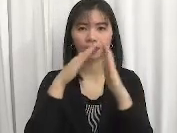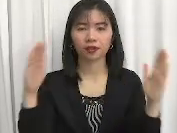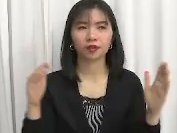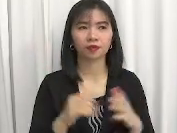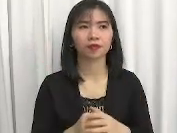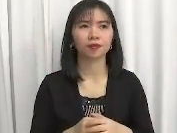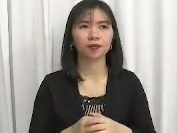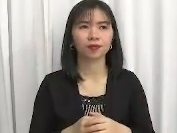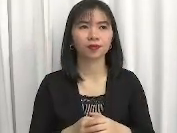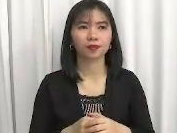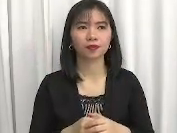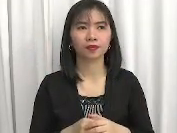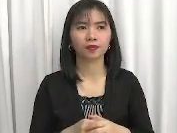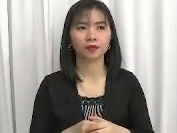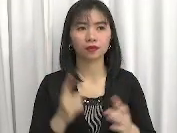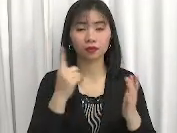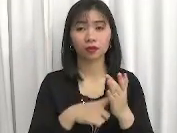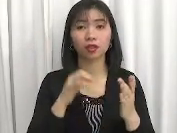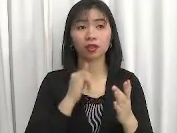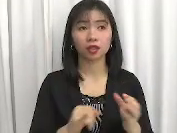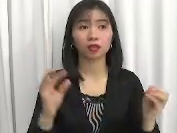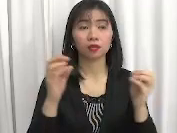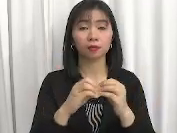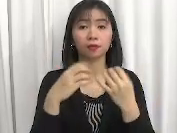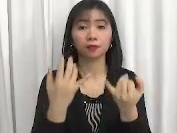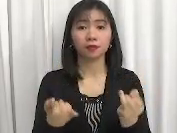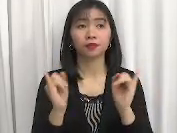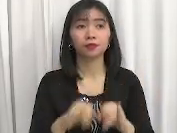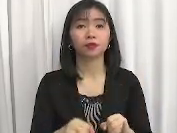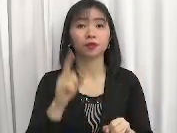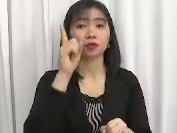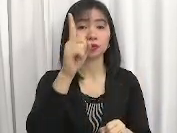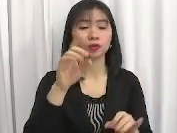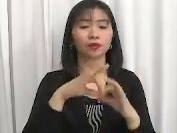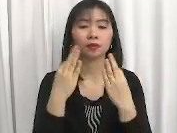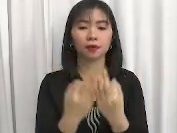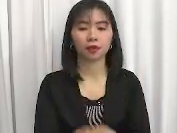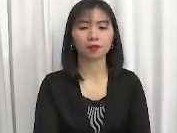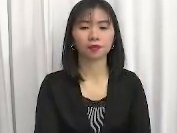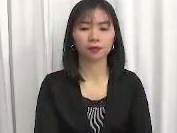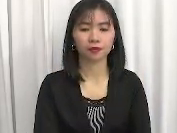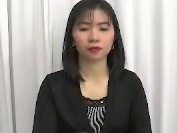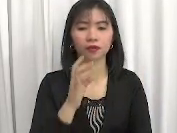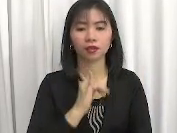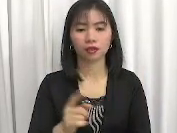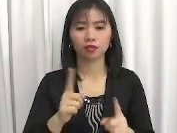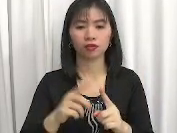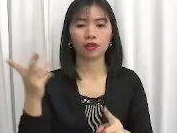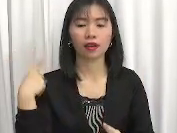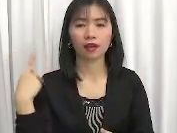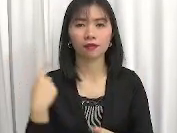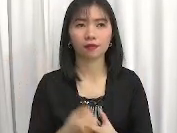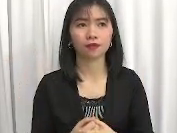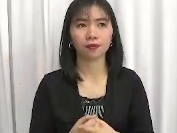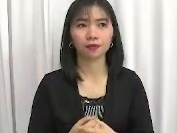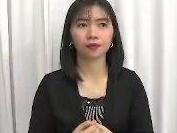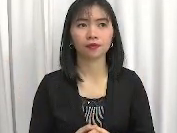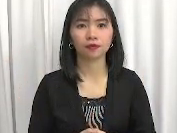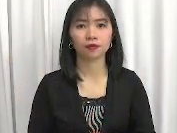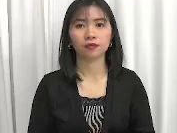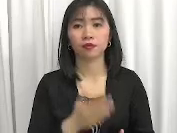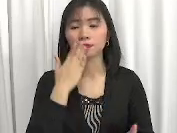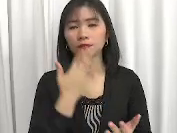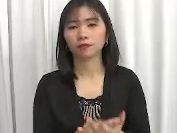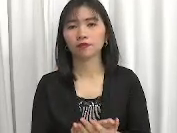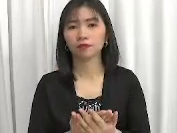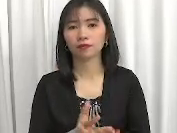yung pinakamahalaga, isa sa pinakamahalaga sa loob ng tahanan, yung magkaroon tayo ng maayos na pag-uugali.